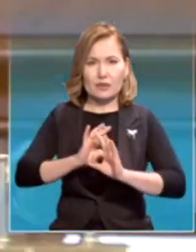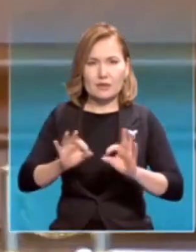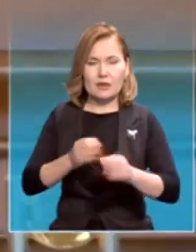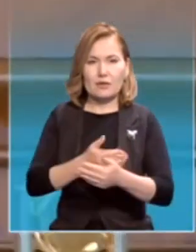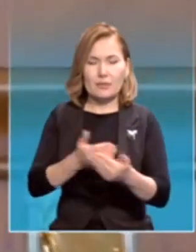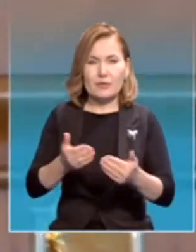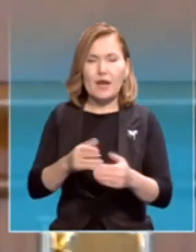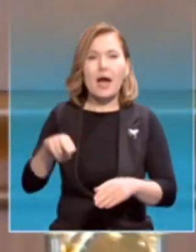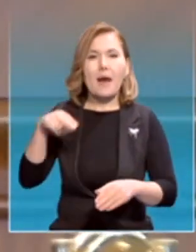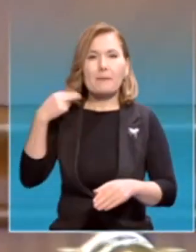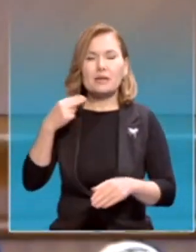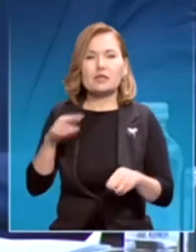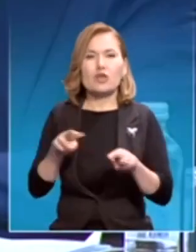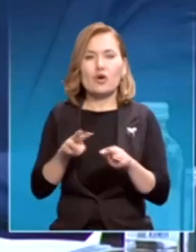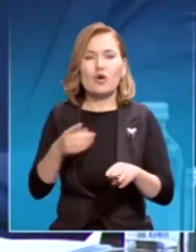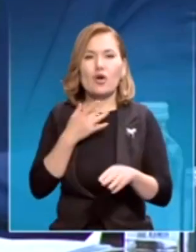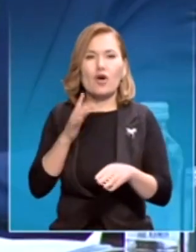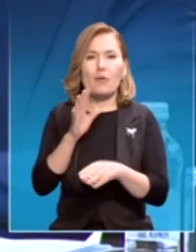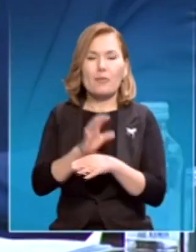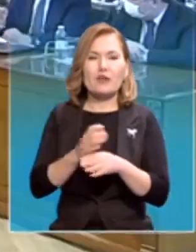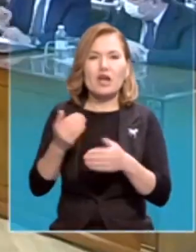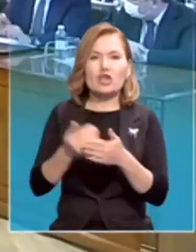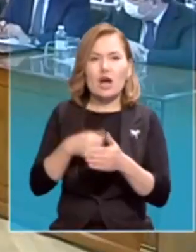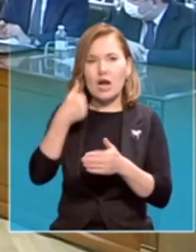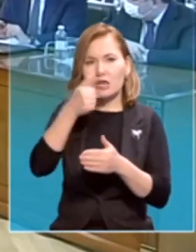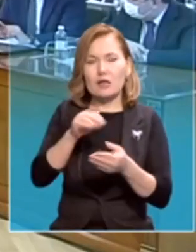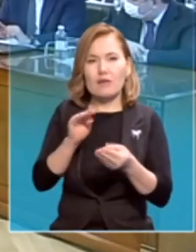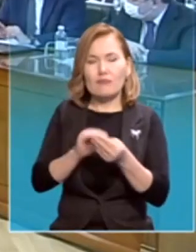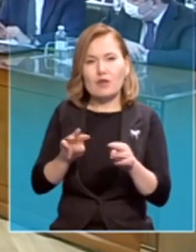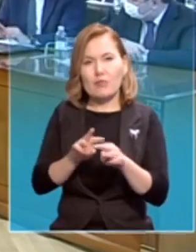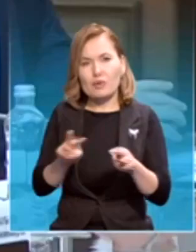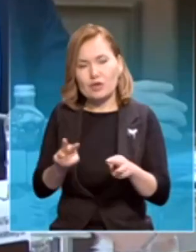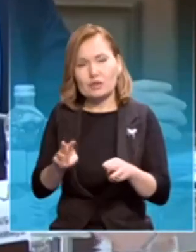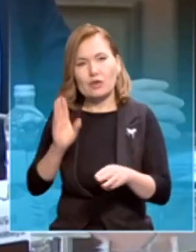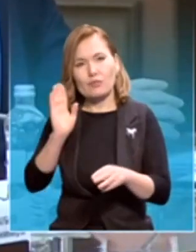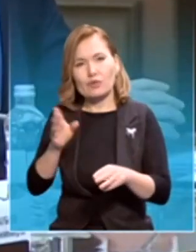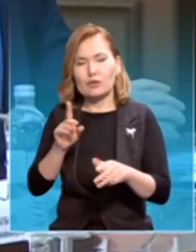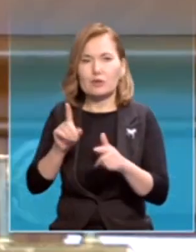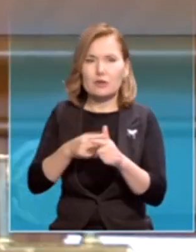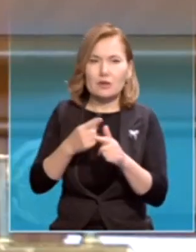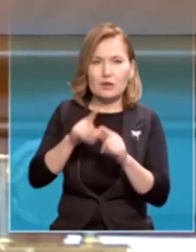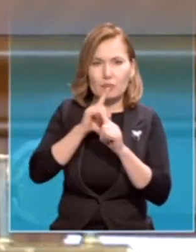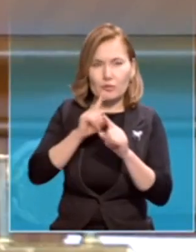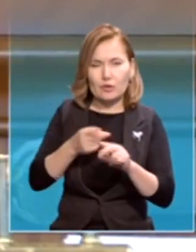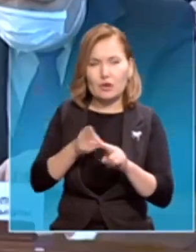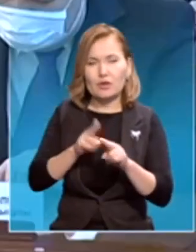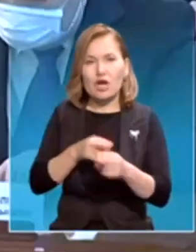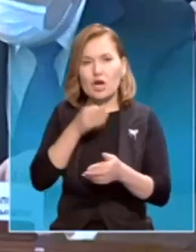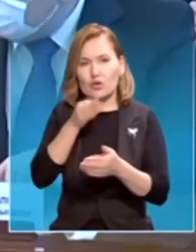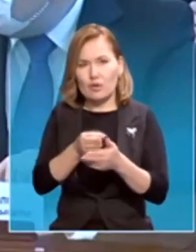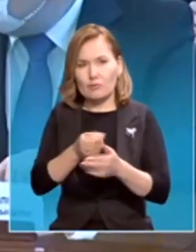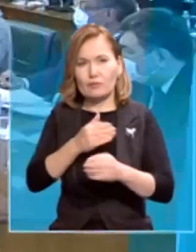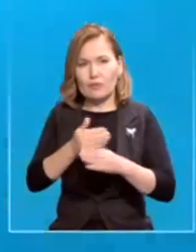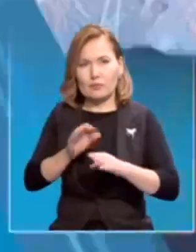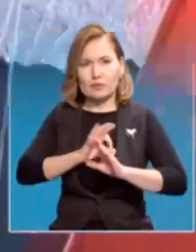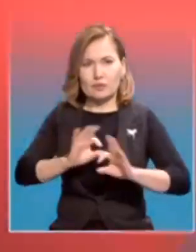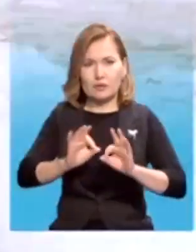Президент үкіметті сынға алды. Осы құраммен жаңа жылға аяқ басуға бола ма? Мемлекет басшысының бұл сауалына жауап қандай?